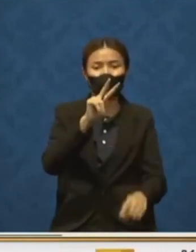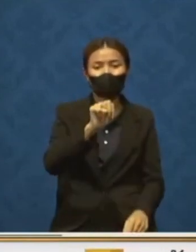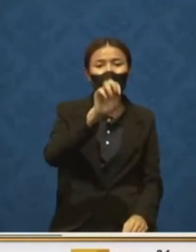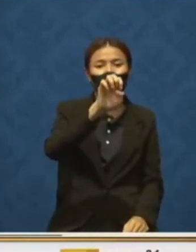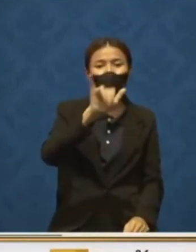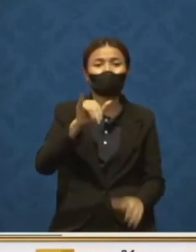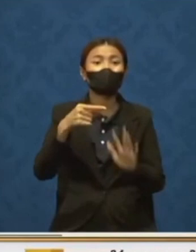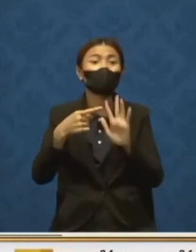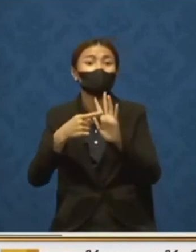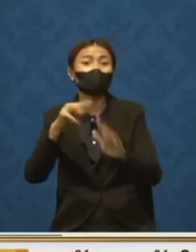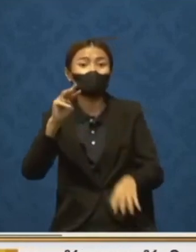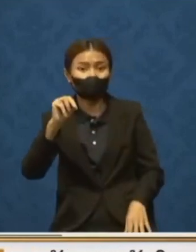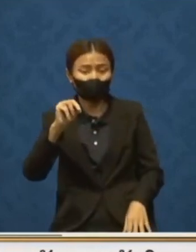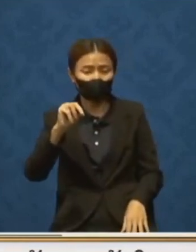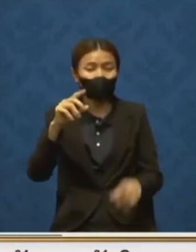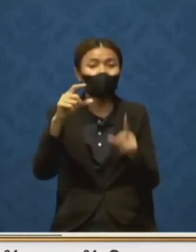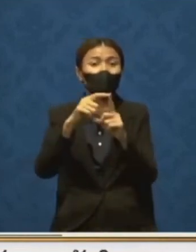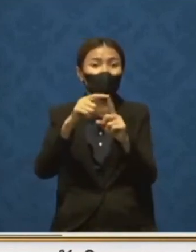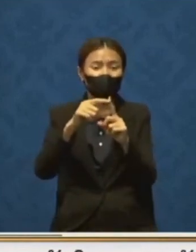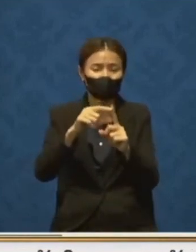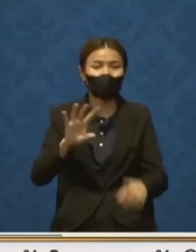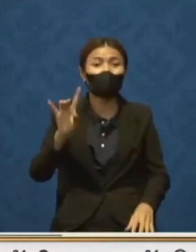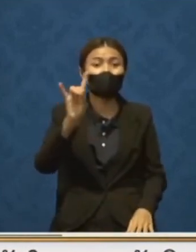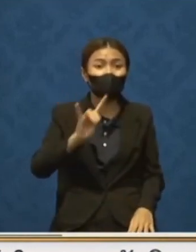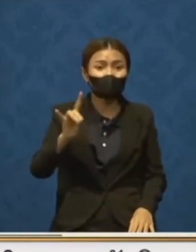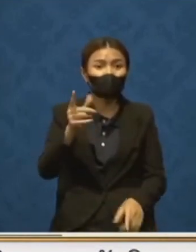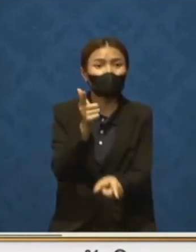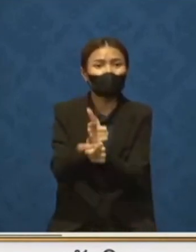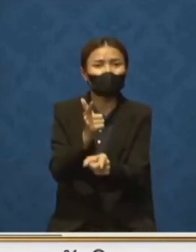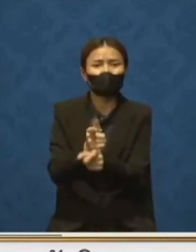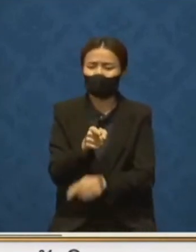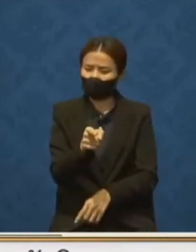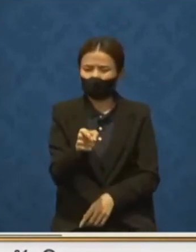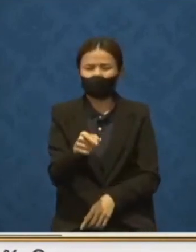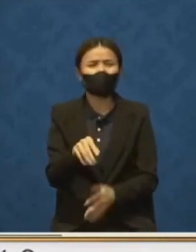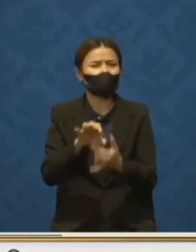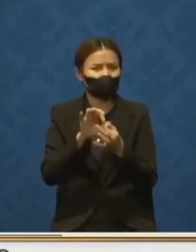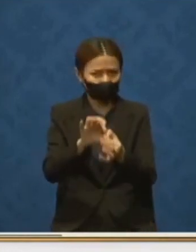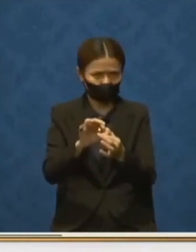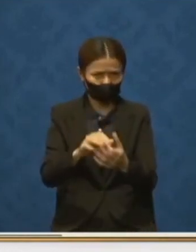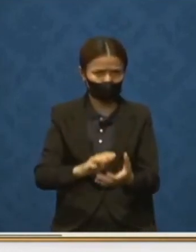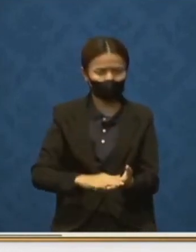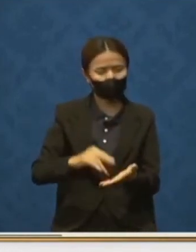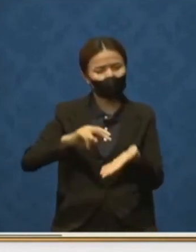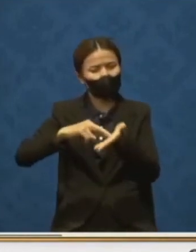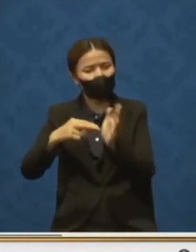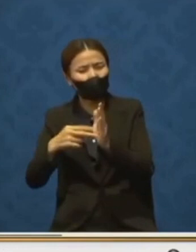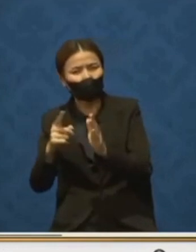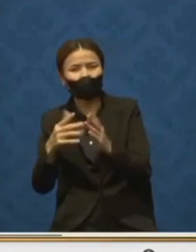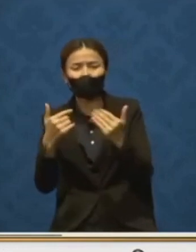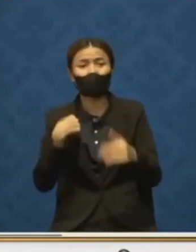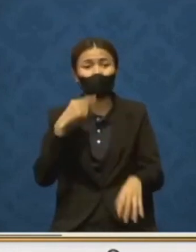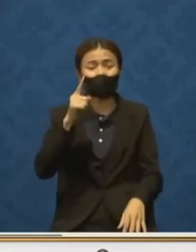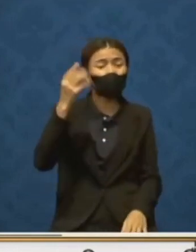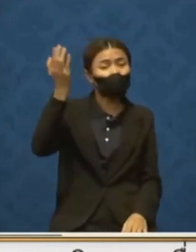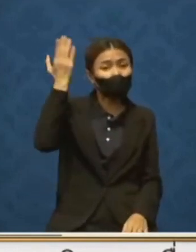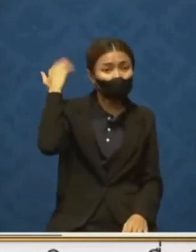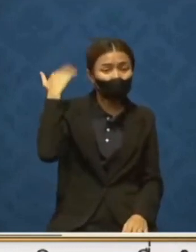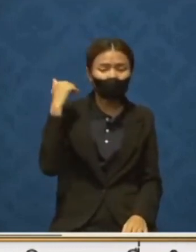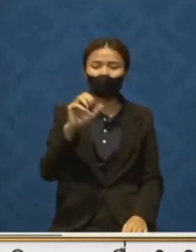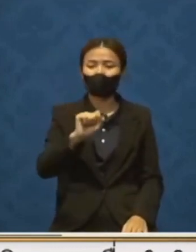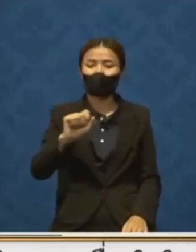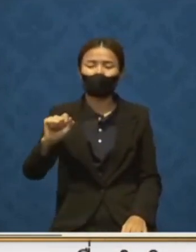มทีกรรมธิการสภาผู้แทนราษฎรได้กำหนดว่าคำว่าสัตว์เลี้ย